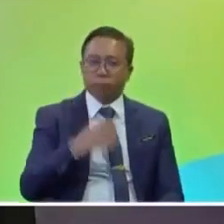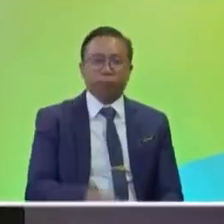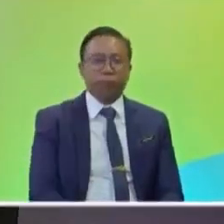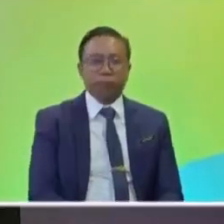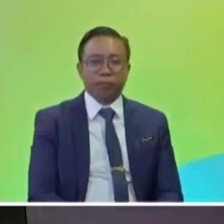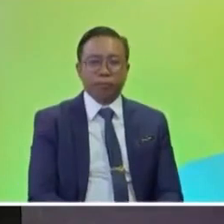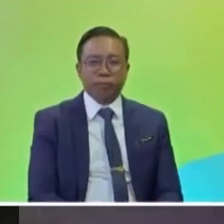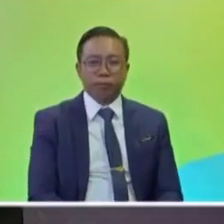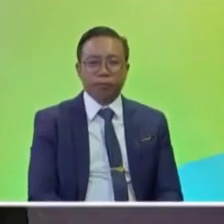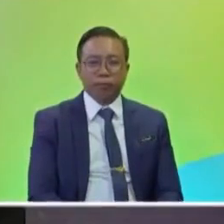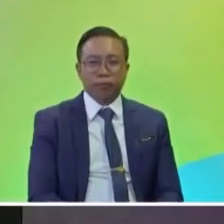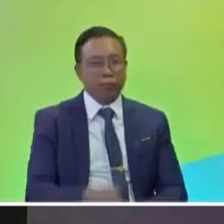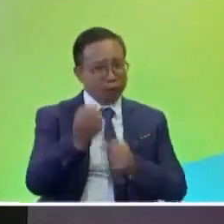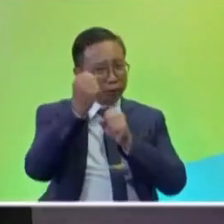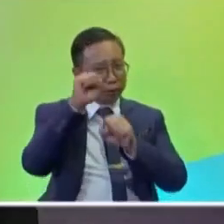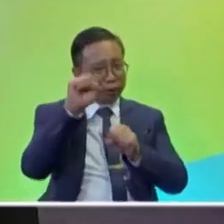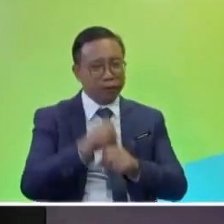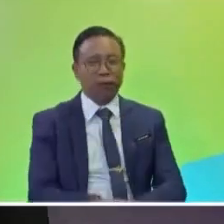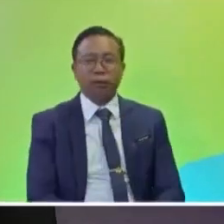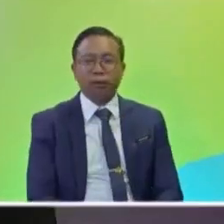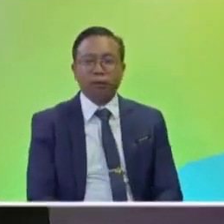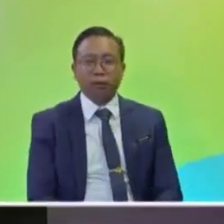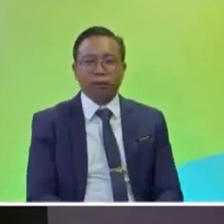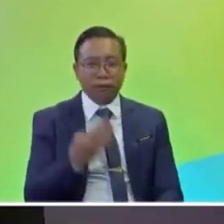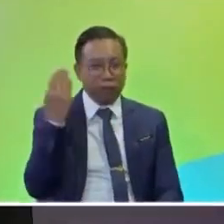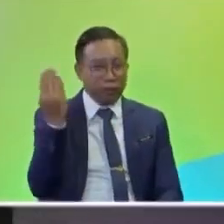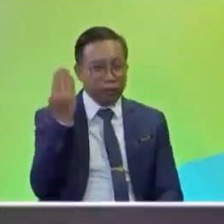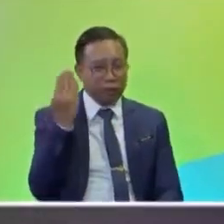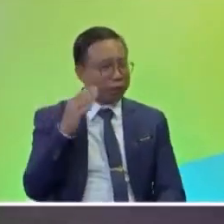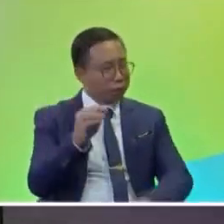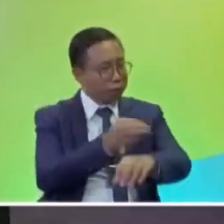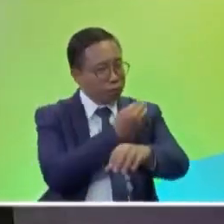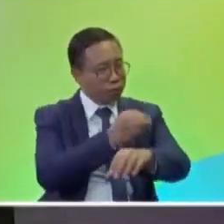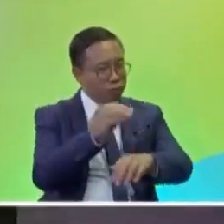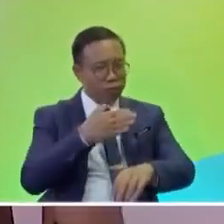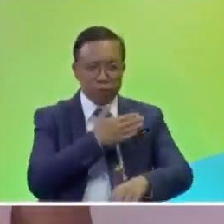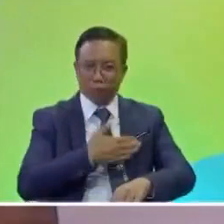cikgu. Sedia? Sedia. Macam biasa, music